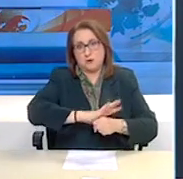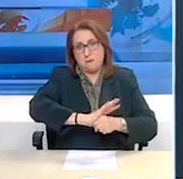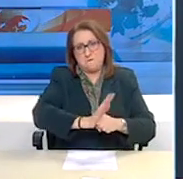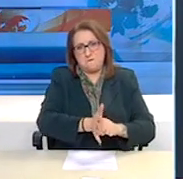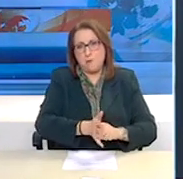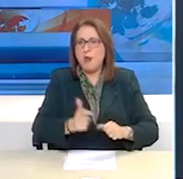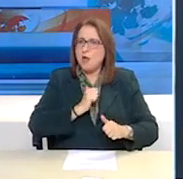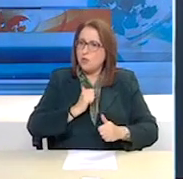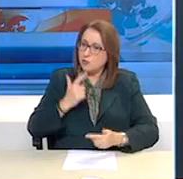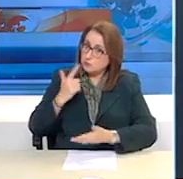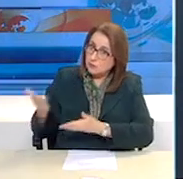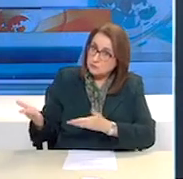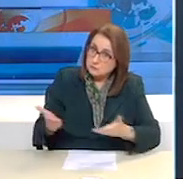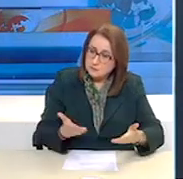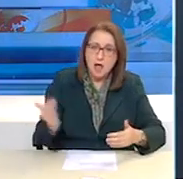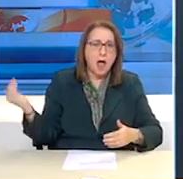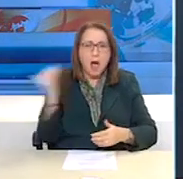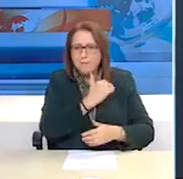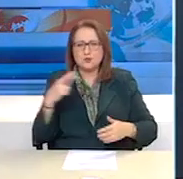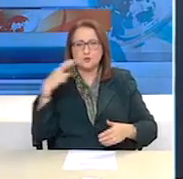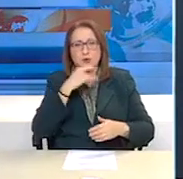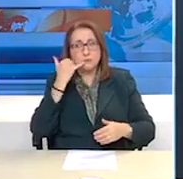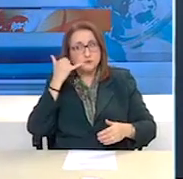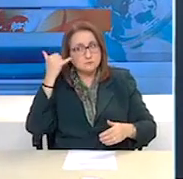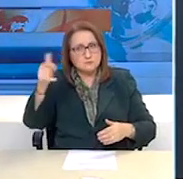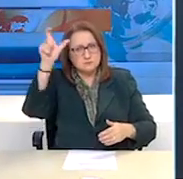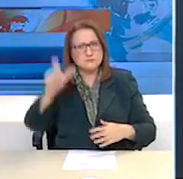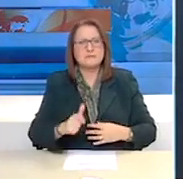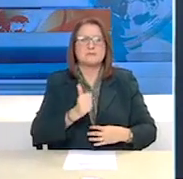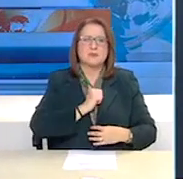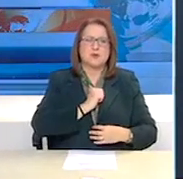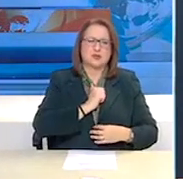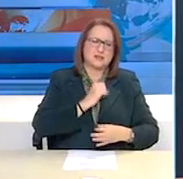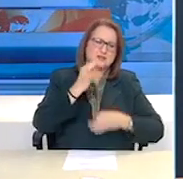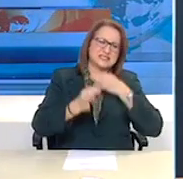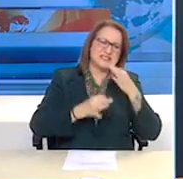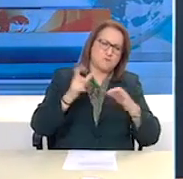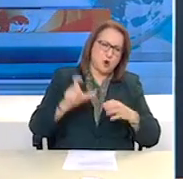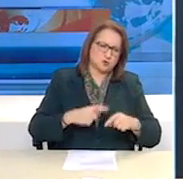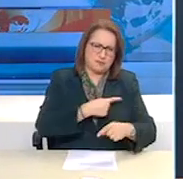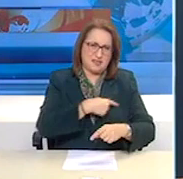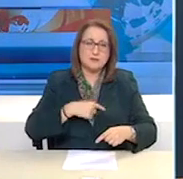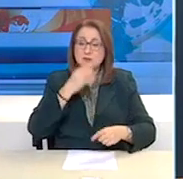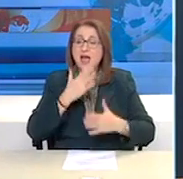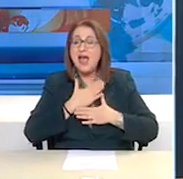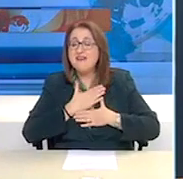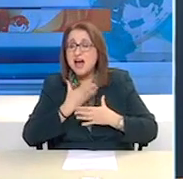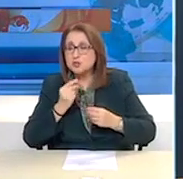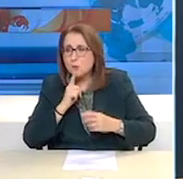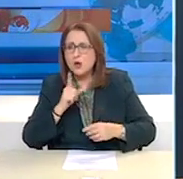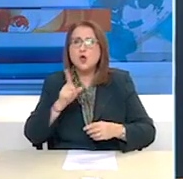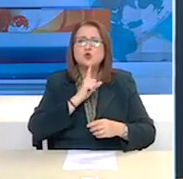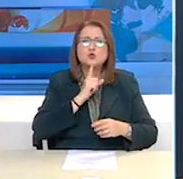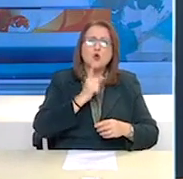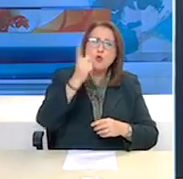τον Διευθύνοντα Σύμβουλο κ. Δημήτρη Σπυρίδη τον ευχαρίστησε για την προσφορά του αυτή. Εξίσου σημαντική είναι και η προσφορά του νοσοκομείου Ντινάν για τη